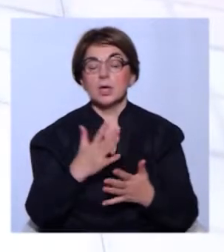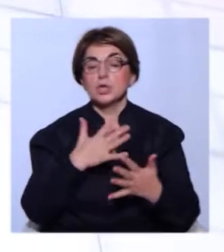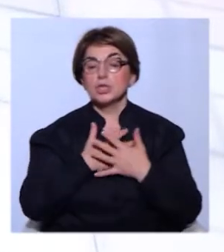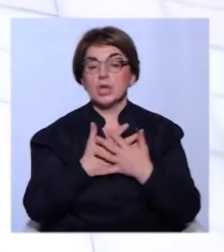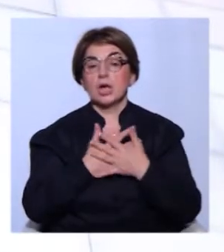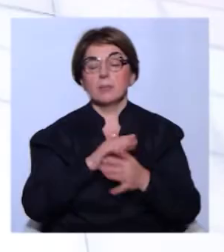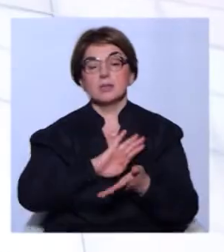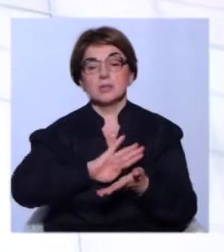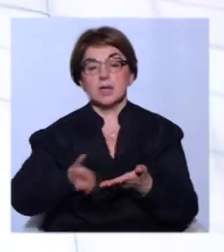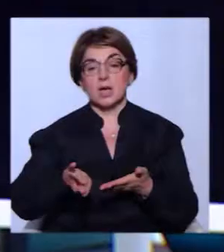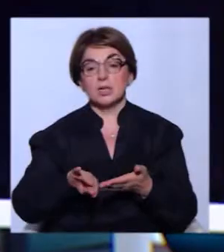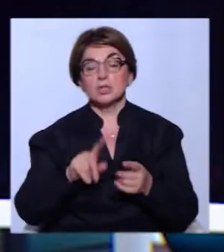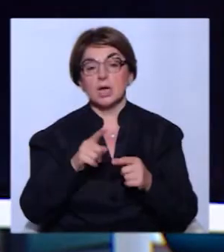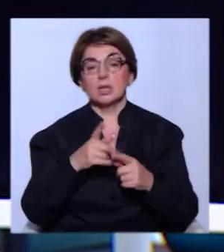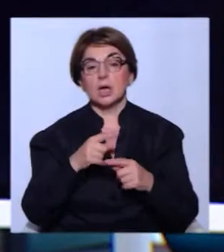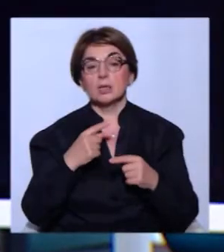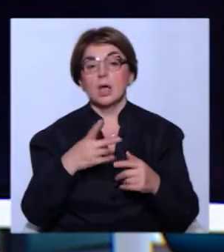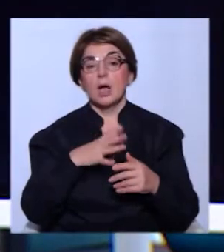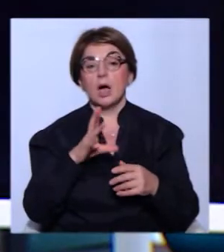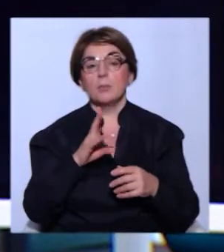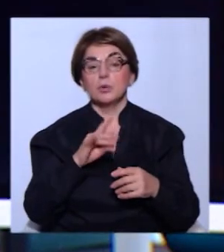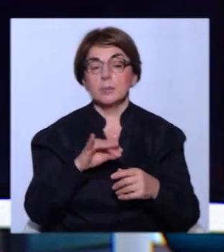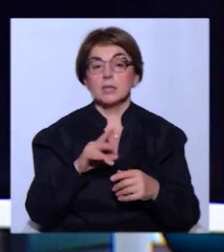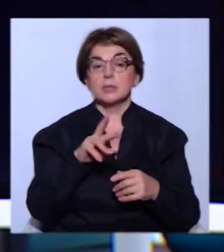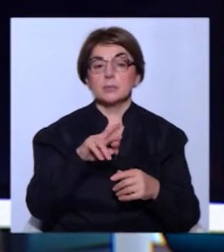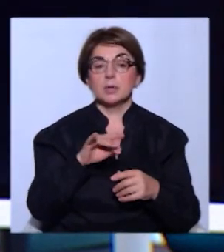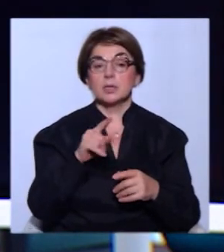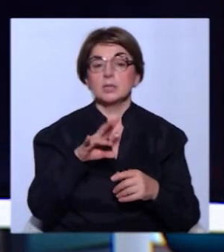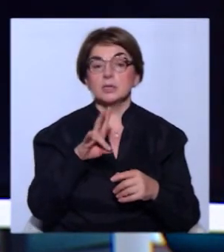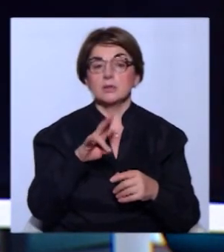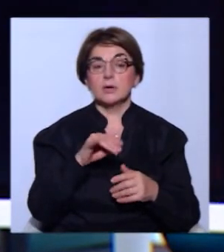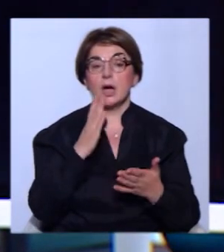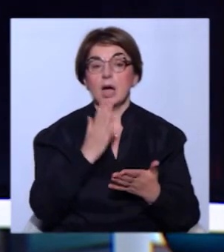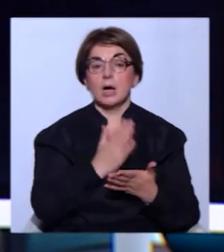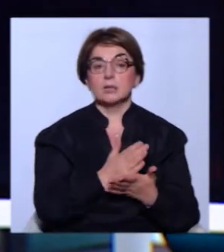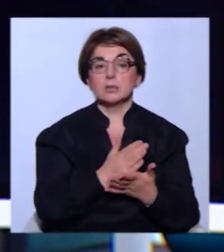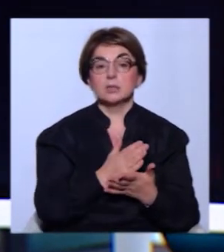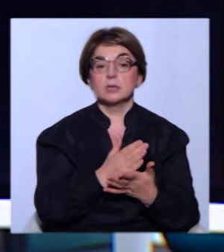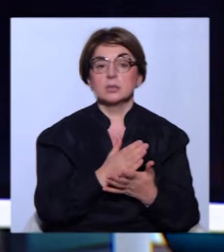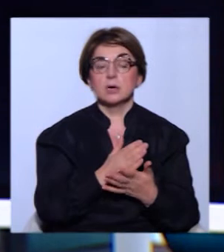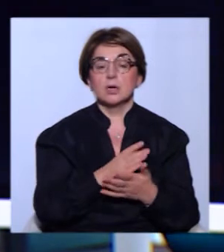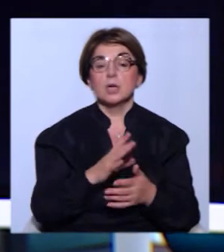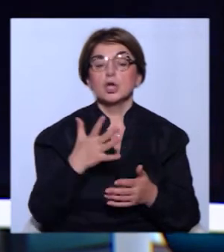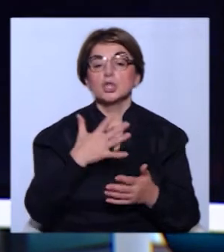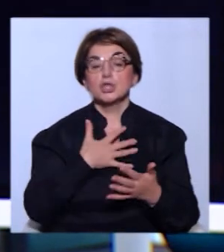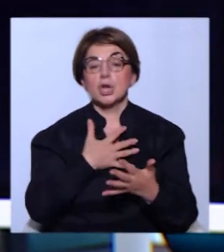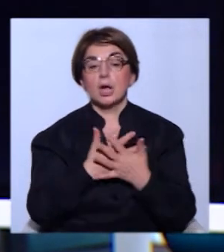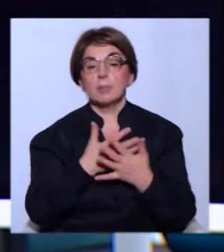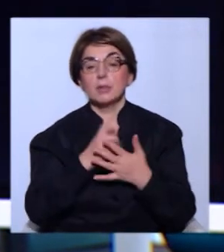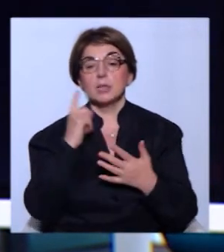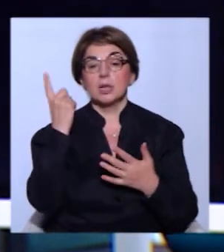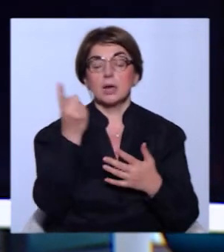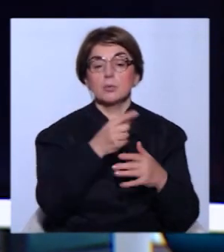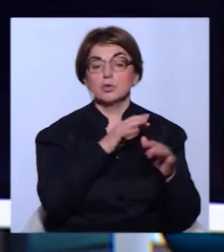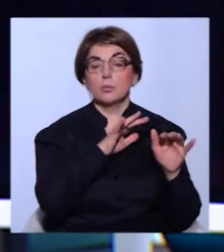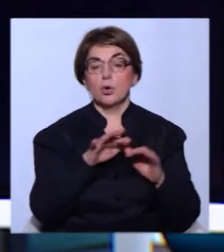უჟანგბადო გარემოში. ანუ თუ დავუშვათ ფიქსაცია, ამონიფიკაცია და ნიტრიფიკაცია არის ჟანგბადიან გარემოში